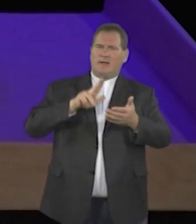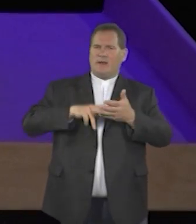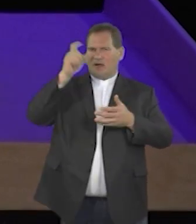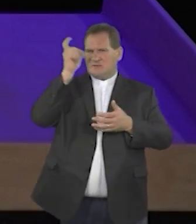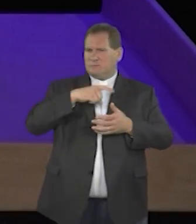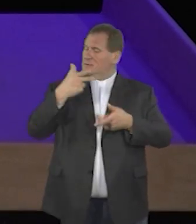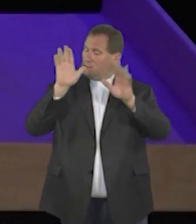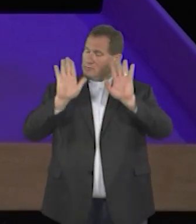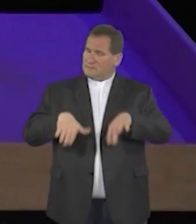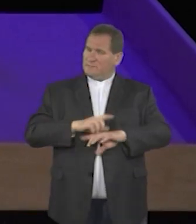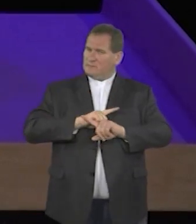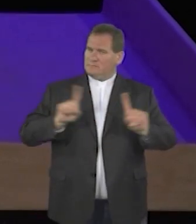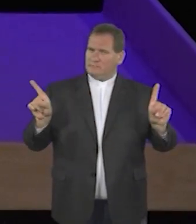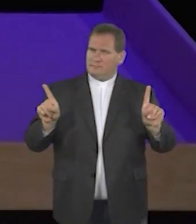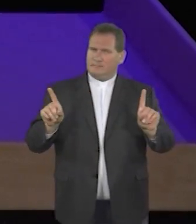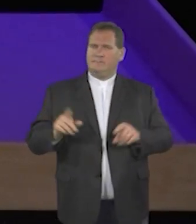pozwoli.